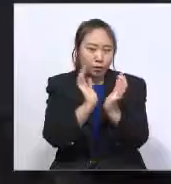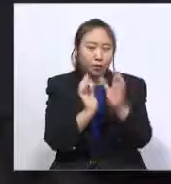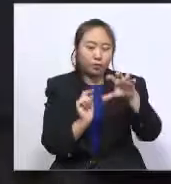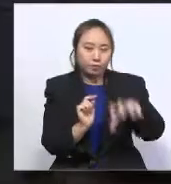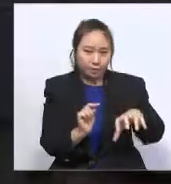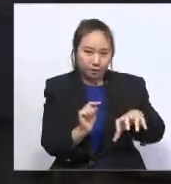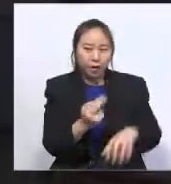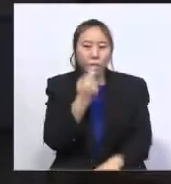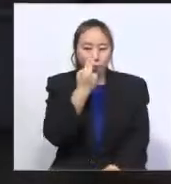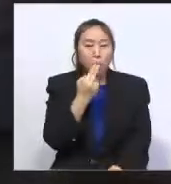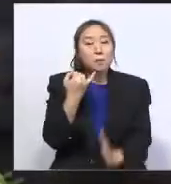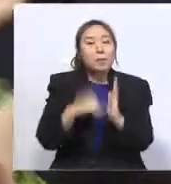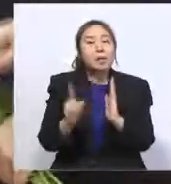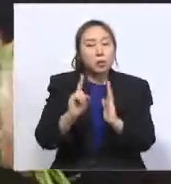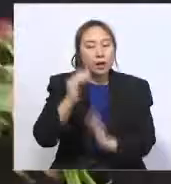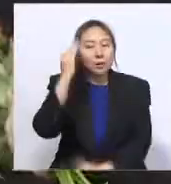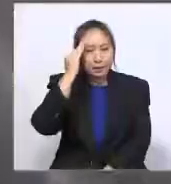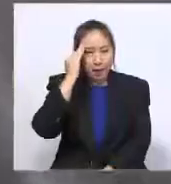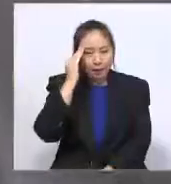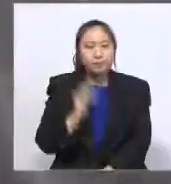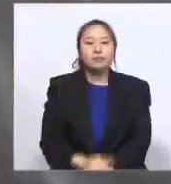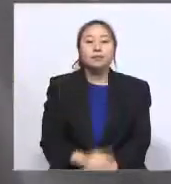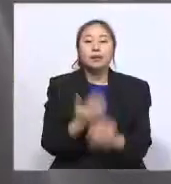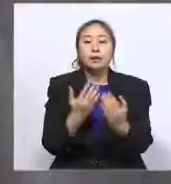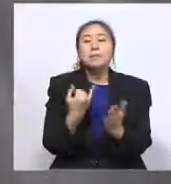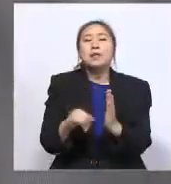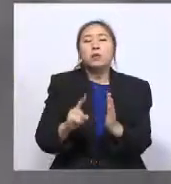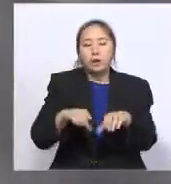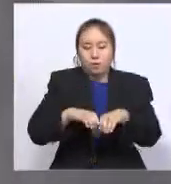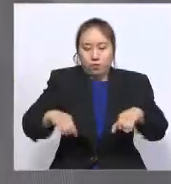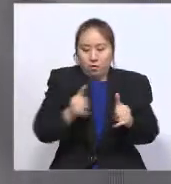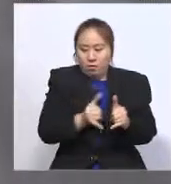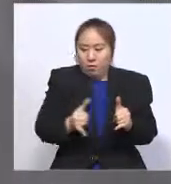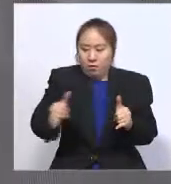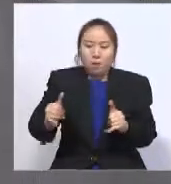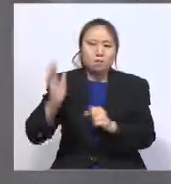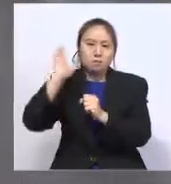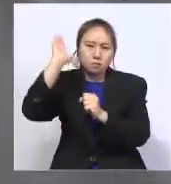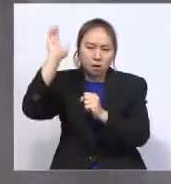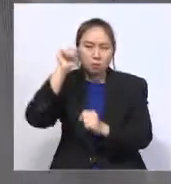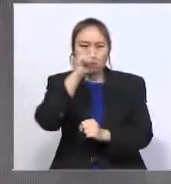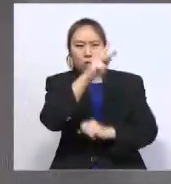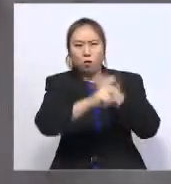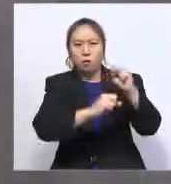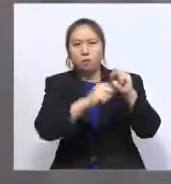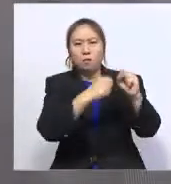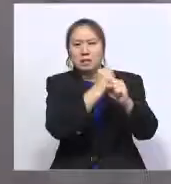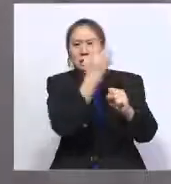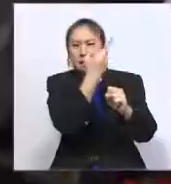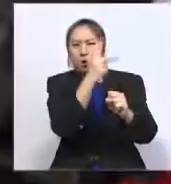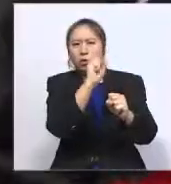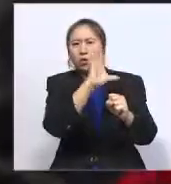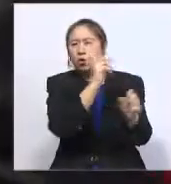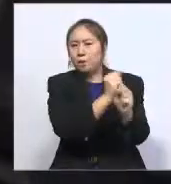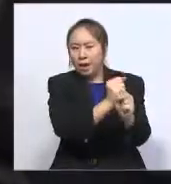ปรามเพื่อรับทราบข้อกล่าวหาของคสช.กรณีตั้งโต๊ะแถลงผลงาน4ปีของคสช.ในข้อหาฝ่าฝืนคำ